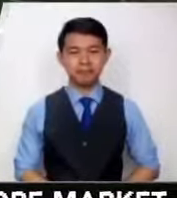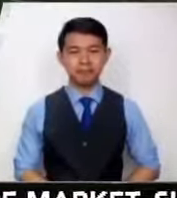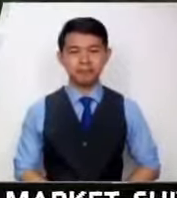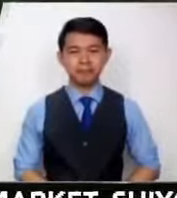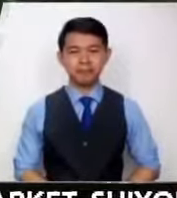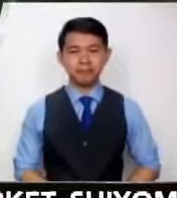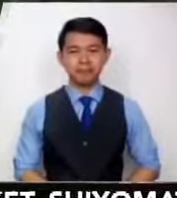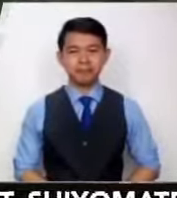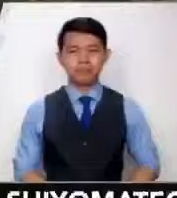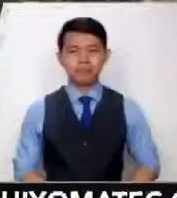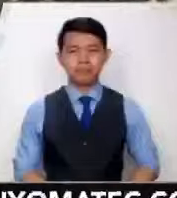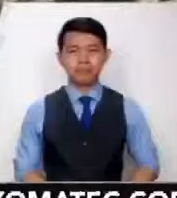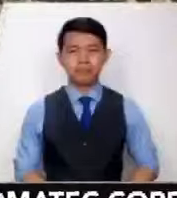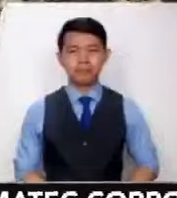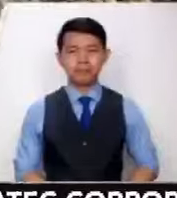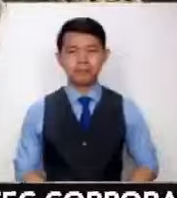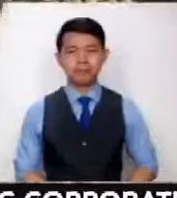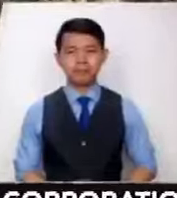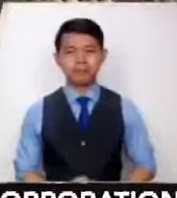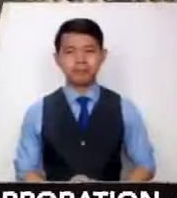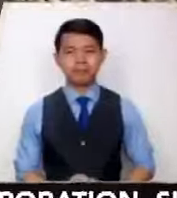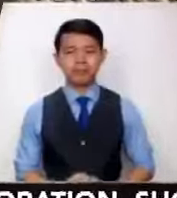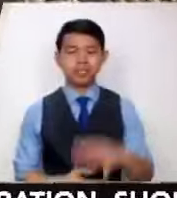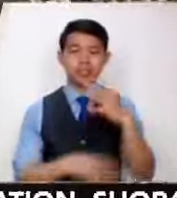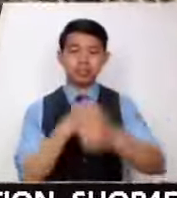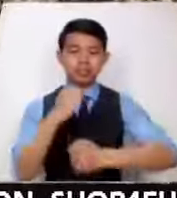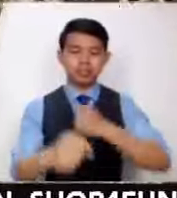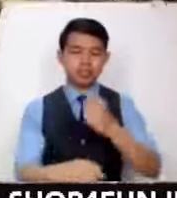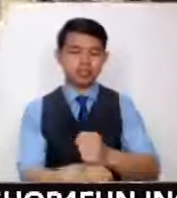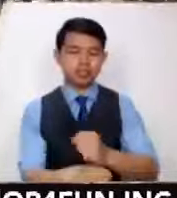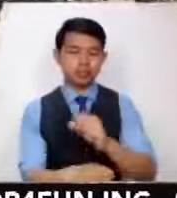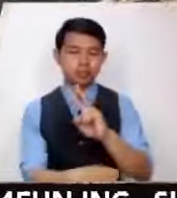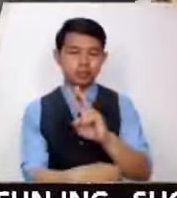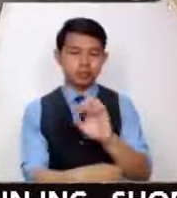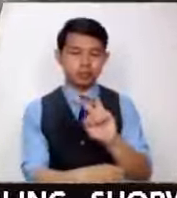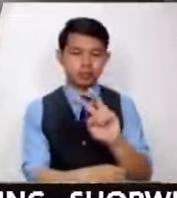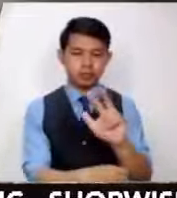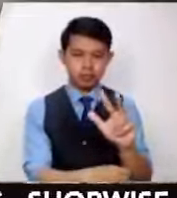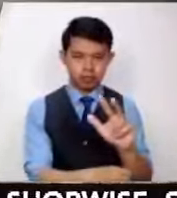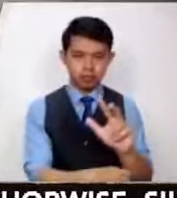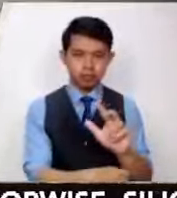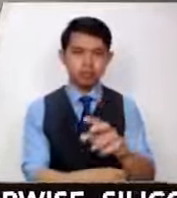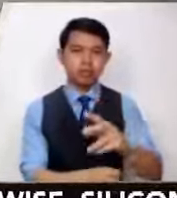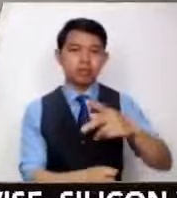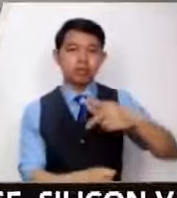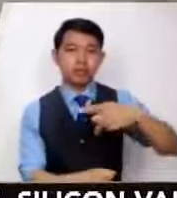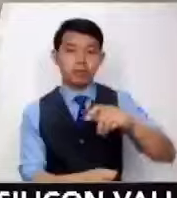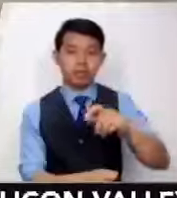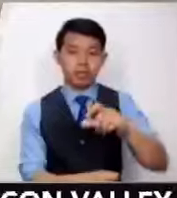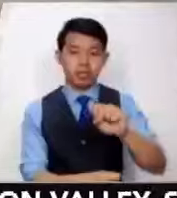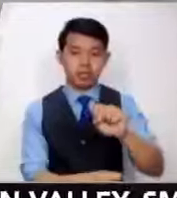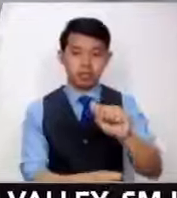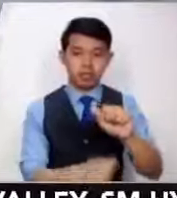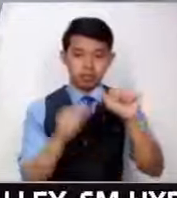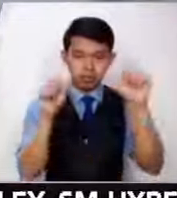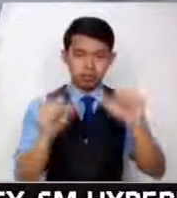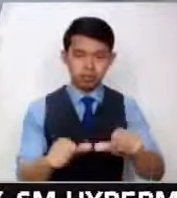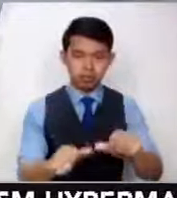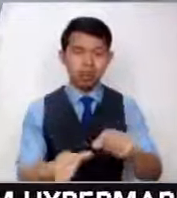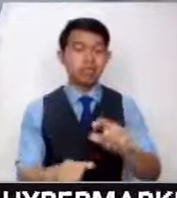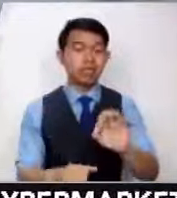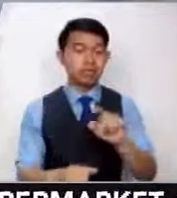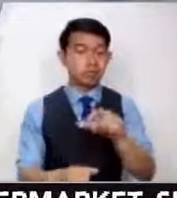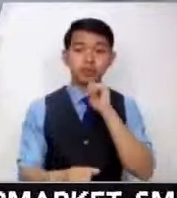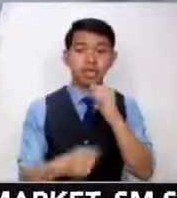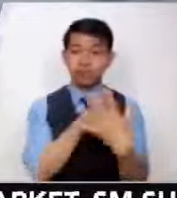Sa 2023 official poverty statistics ng Philippine Statistics Authority, para hindi maituring na mahirap, kailangan hindi